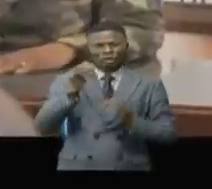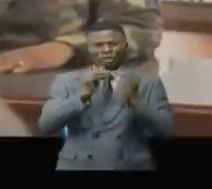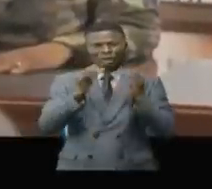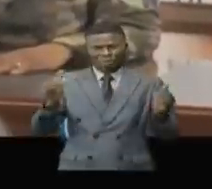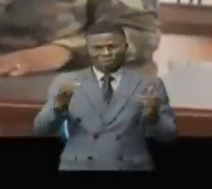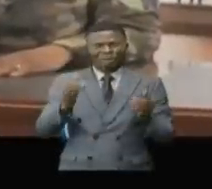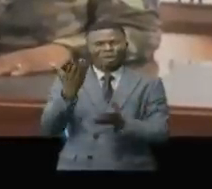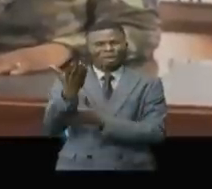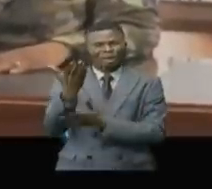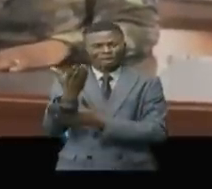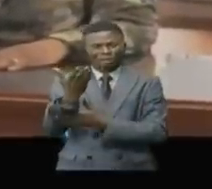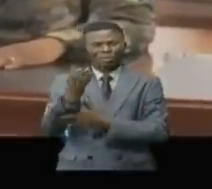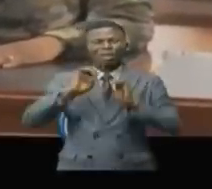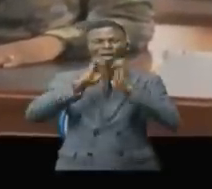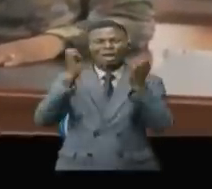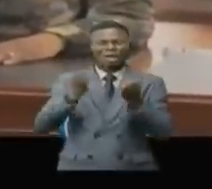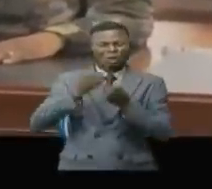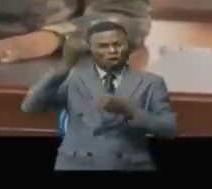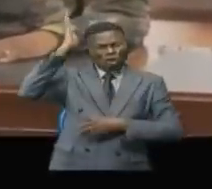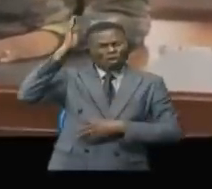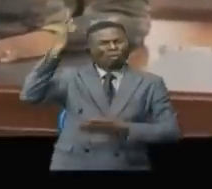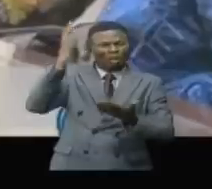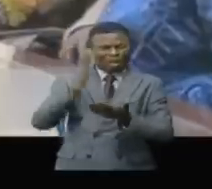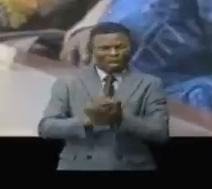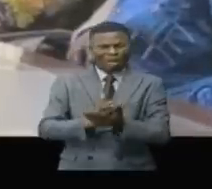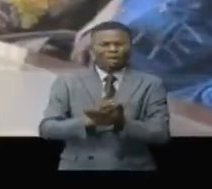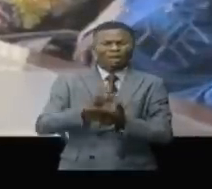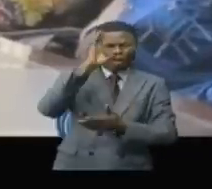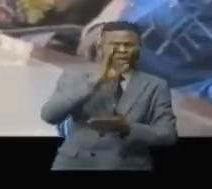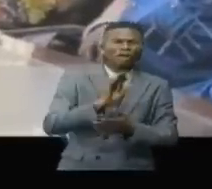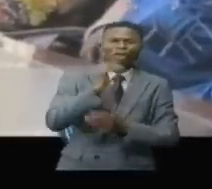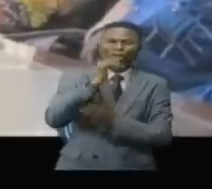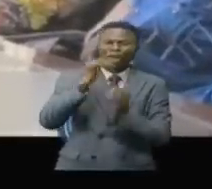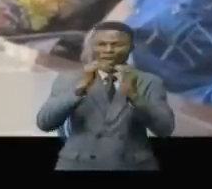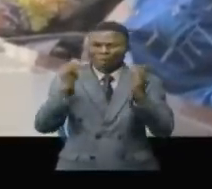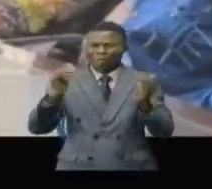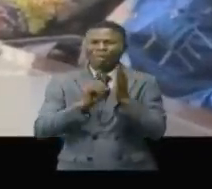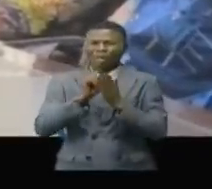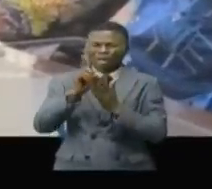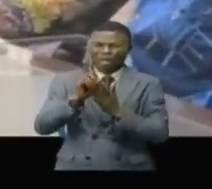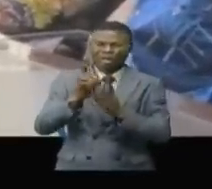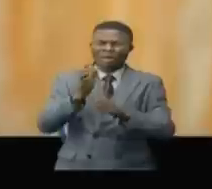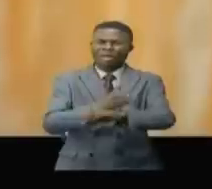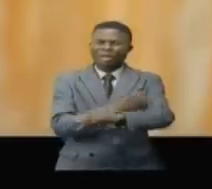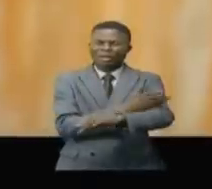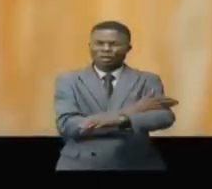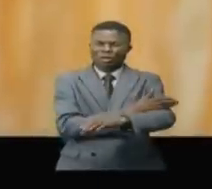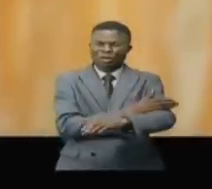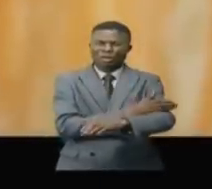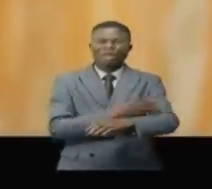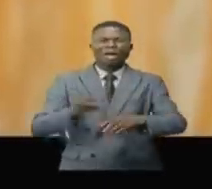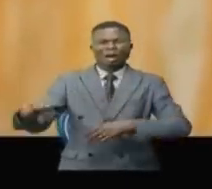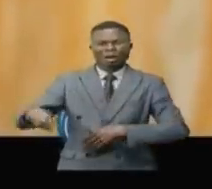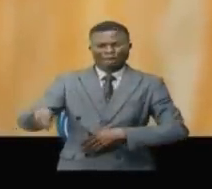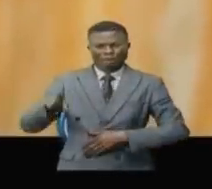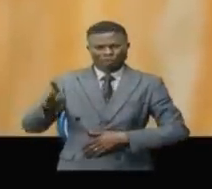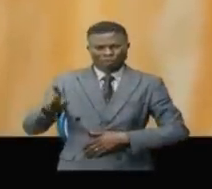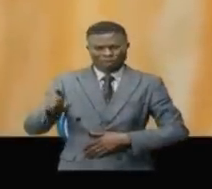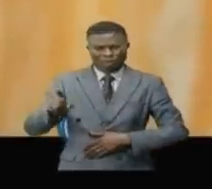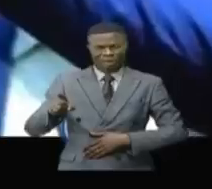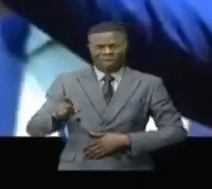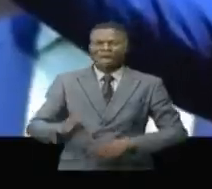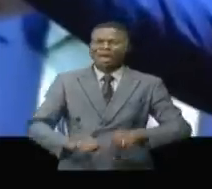leur entreprise criminelle au profit de la paix, gage du développement et de la prospérité, souhait ardent du chef de